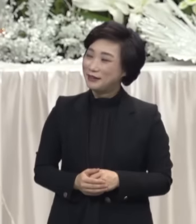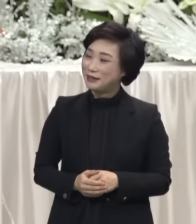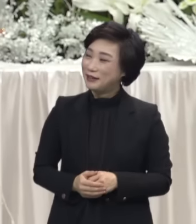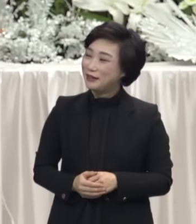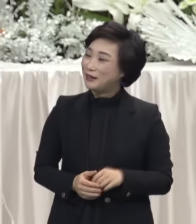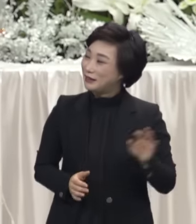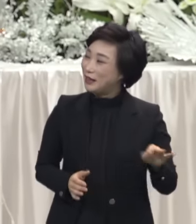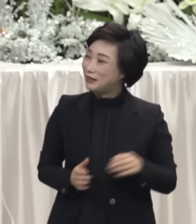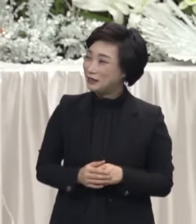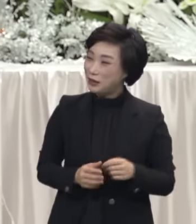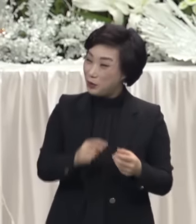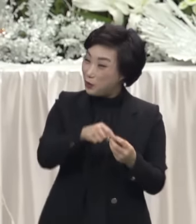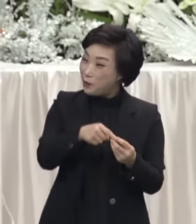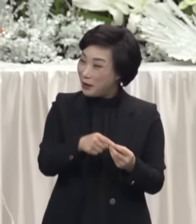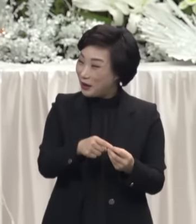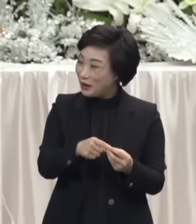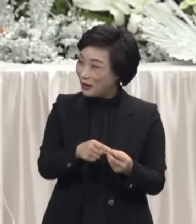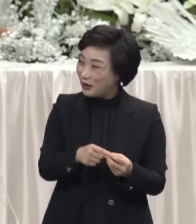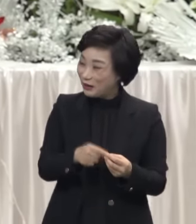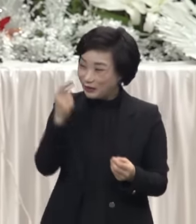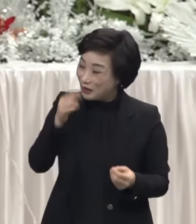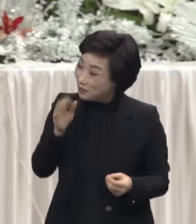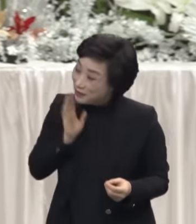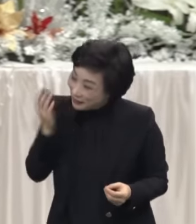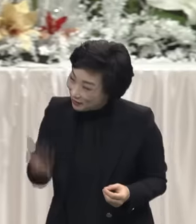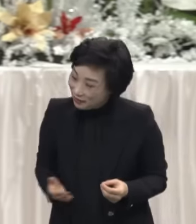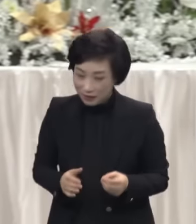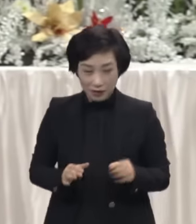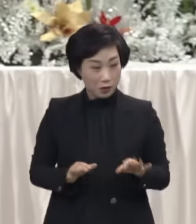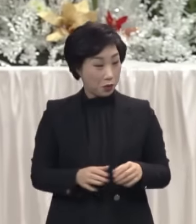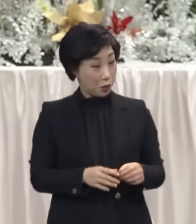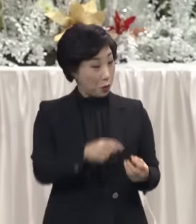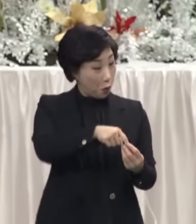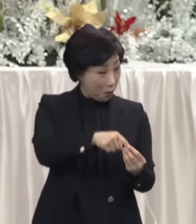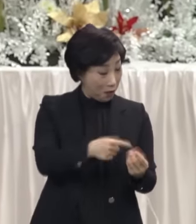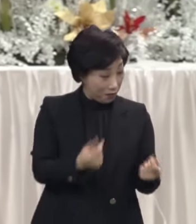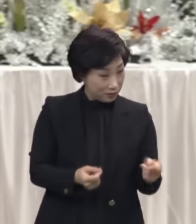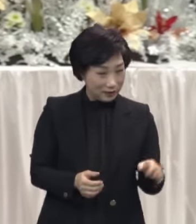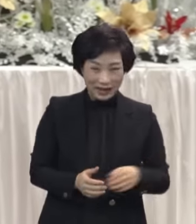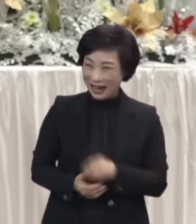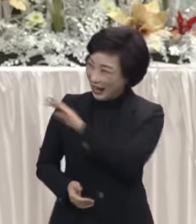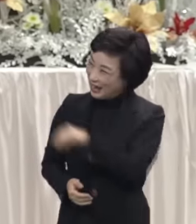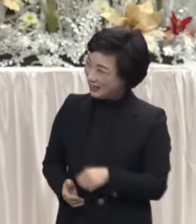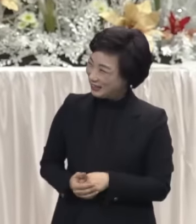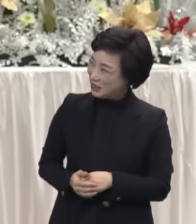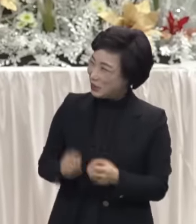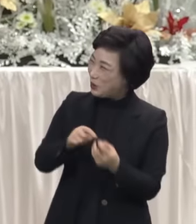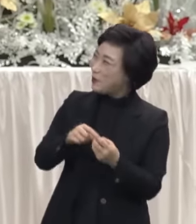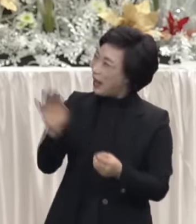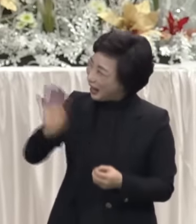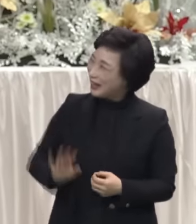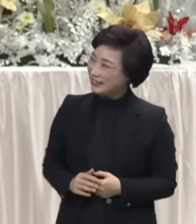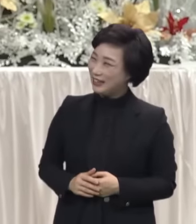아우야 그 호박처럼 보이나? 아 호박이잖아요. 아니 사람이 호박도 모르고 뭣도 몰라